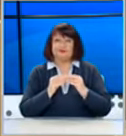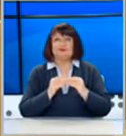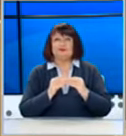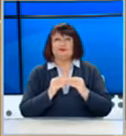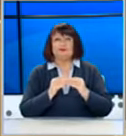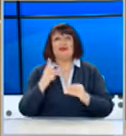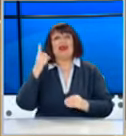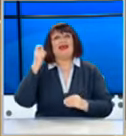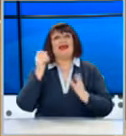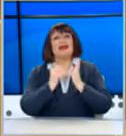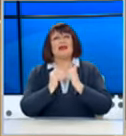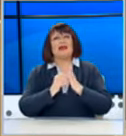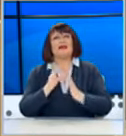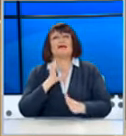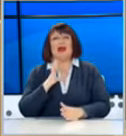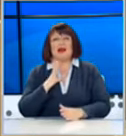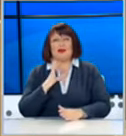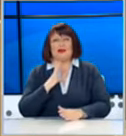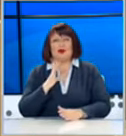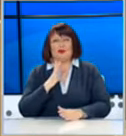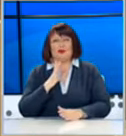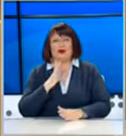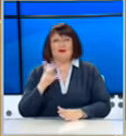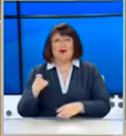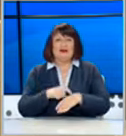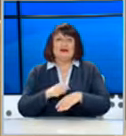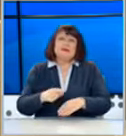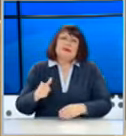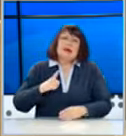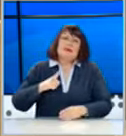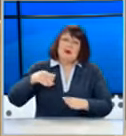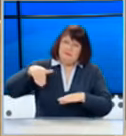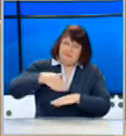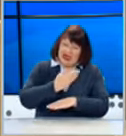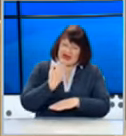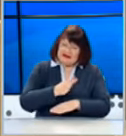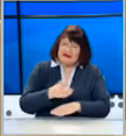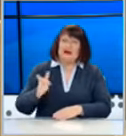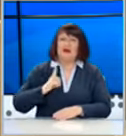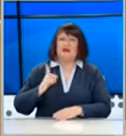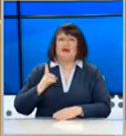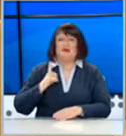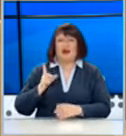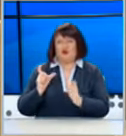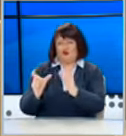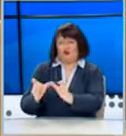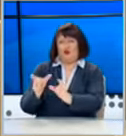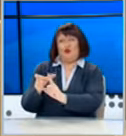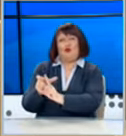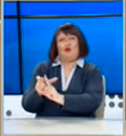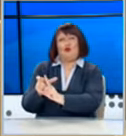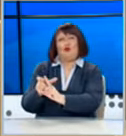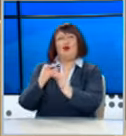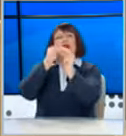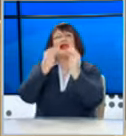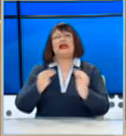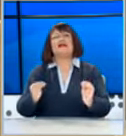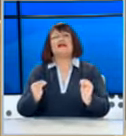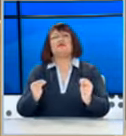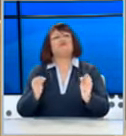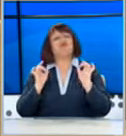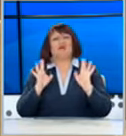10.000 άνθρωποι που είναι υπομοιρία με το νομοθέτημά σας βρίσκουν λύση? Καμία λύση